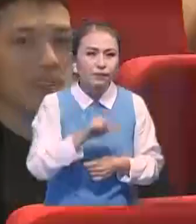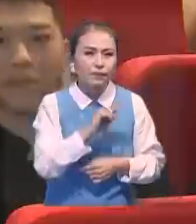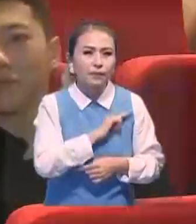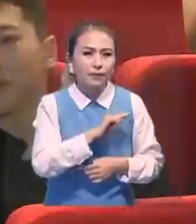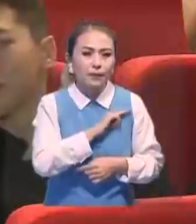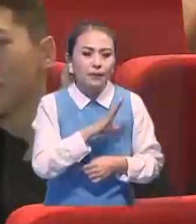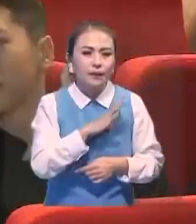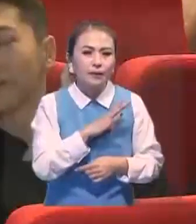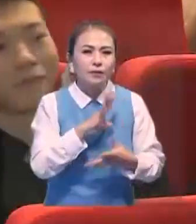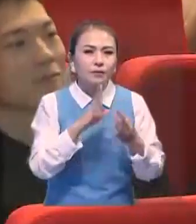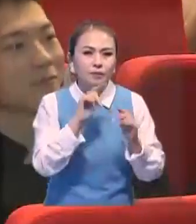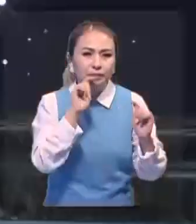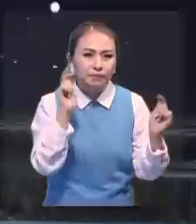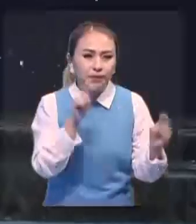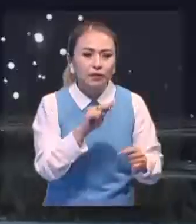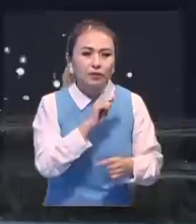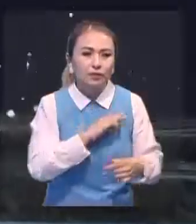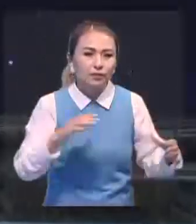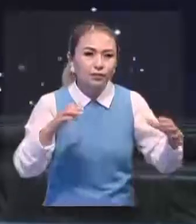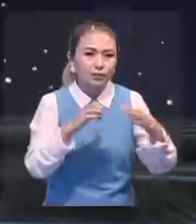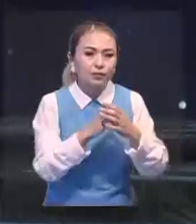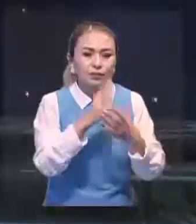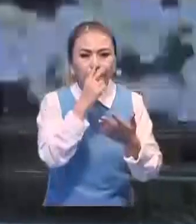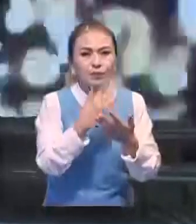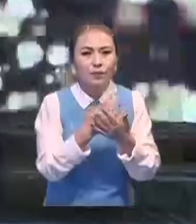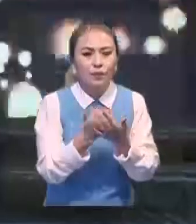атанды. Ол бұл марапат бүкіл жұмысшы мамандығына